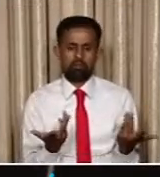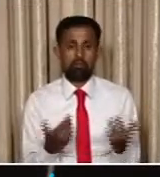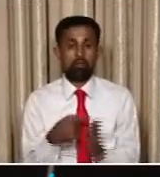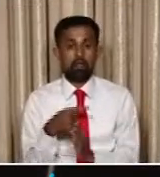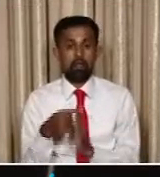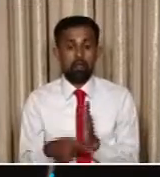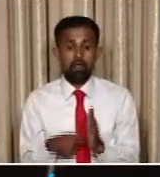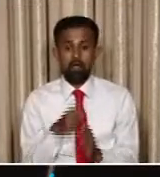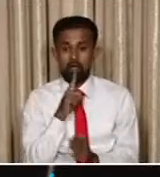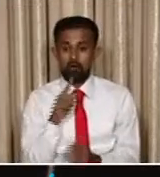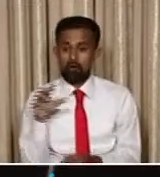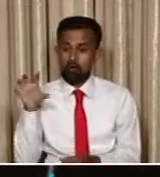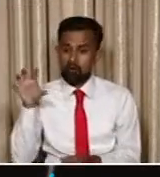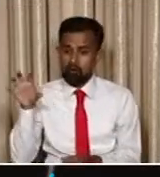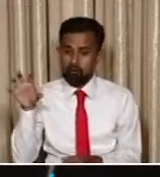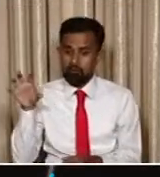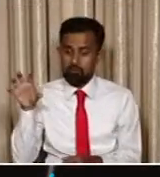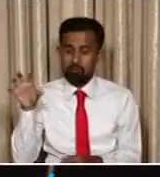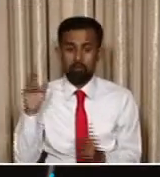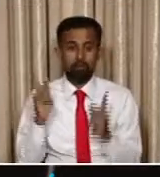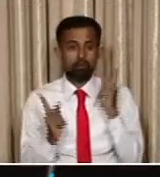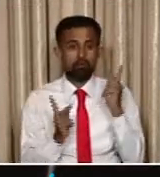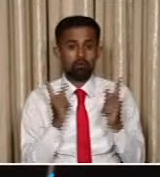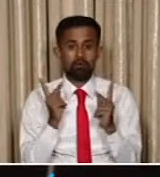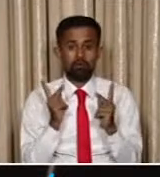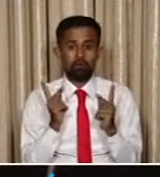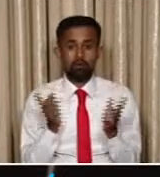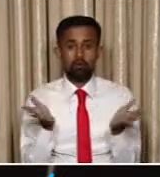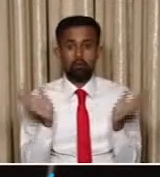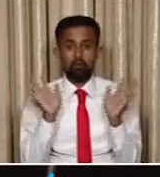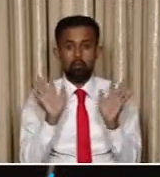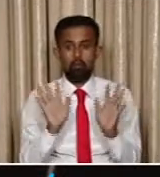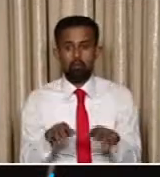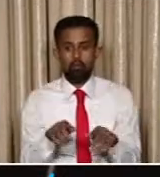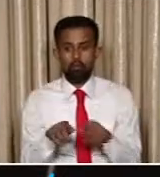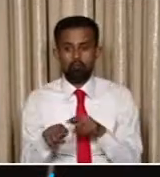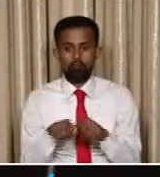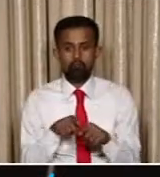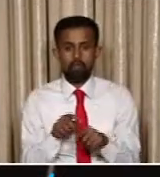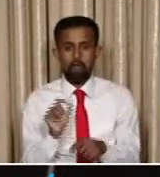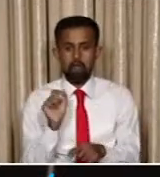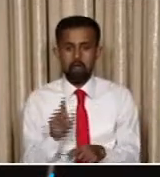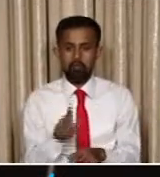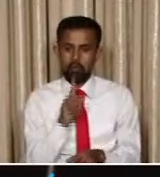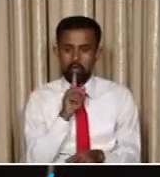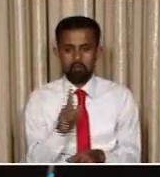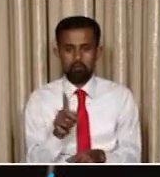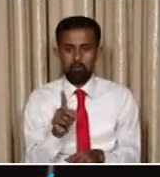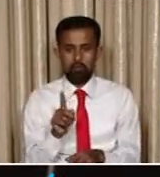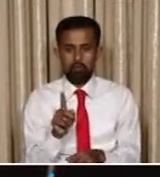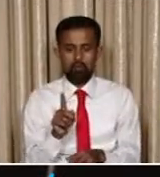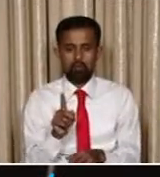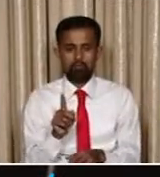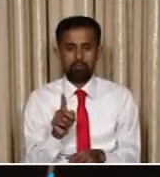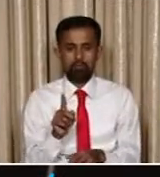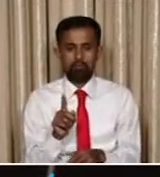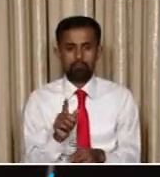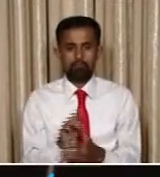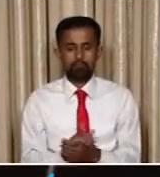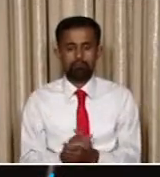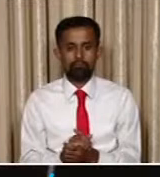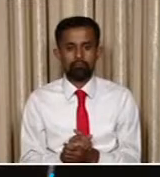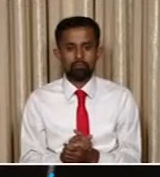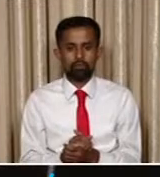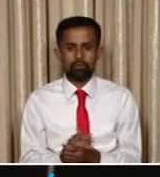ලංකාව කියන රට සංචාරක පුරවරයක් ලෙස නම් කරලා තිබුණත් ලෝකේ